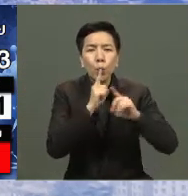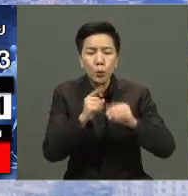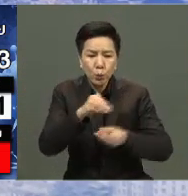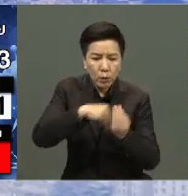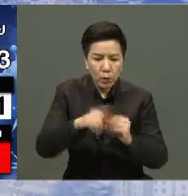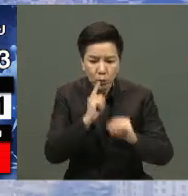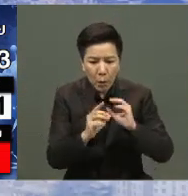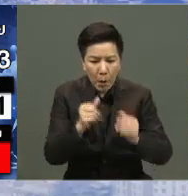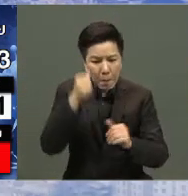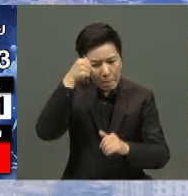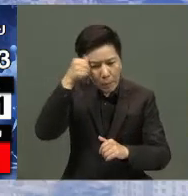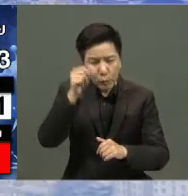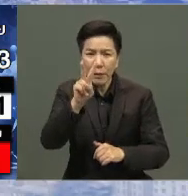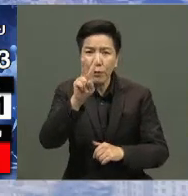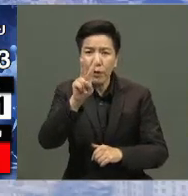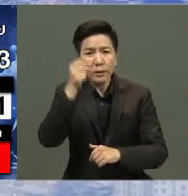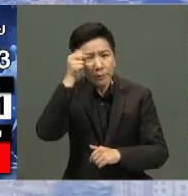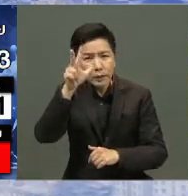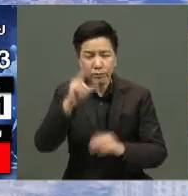เป็นนักธุรกิจนักลงทุนที่เดินข้างเข้ามาในระยะสั้นๆเข้ามาเจรจาธุรกิจเข้ามาประชุม3